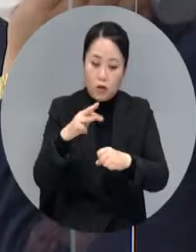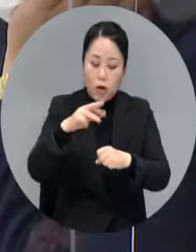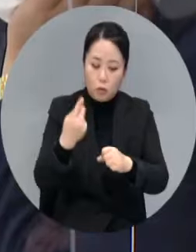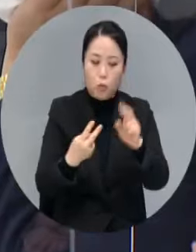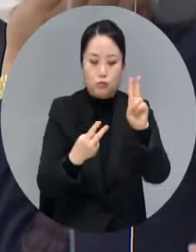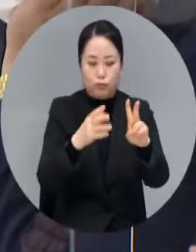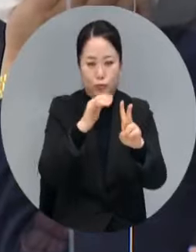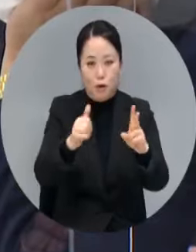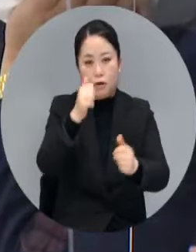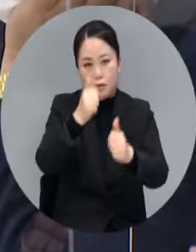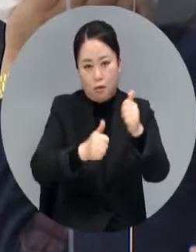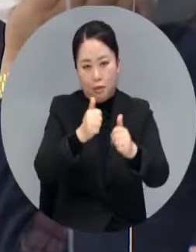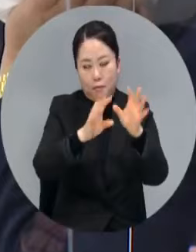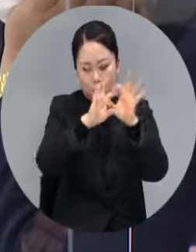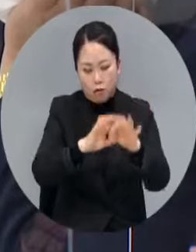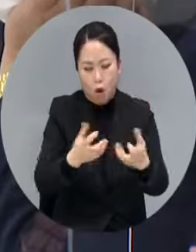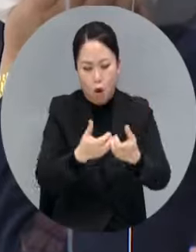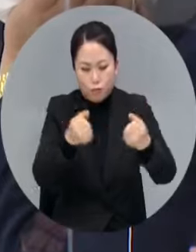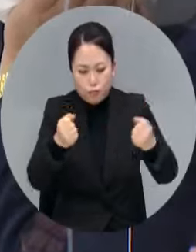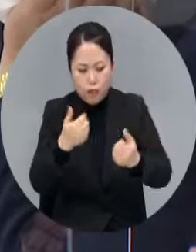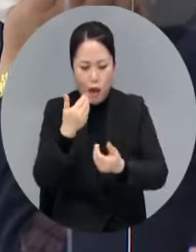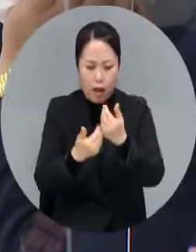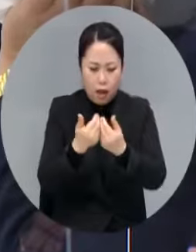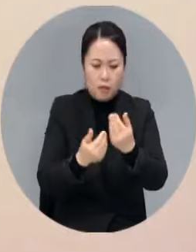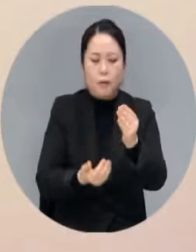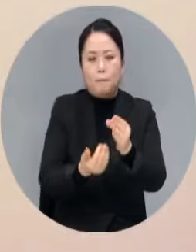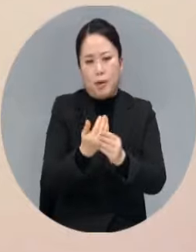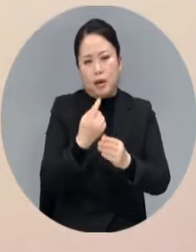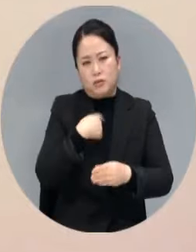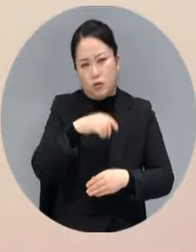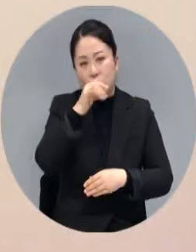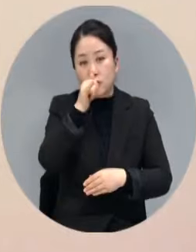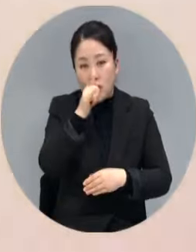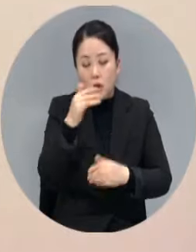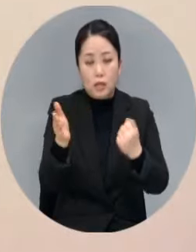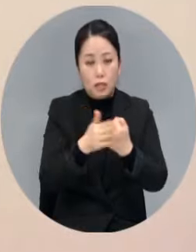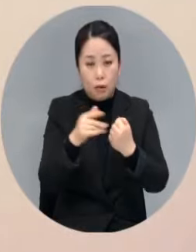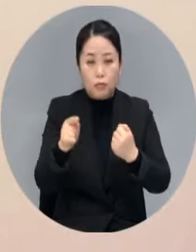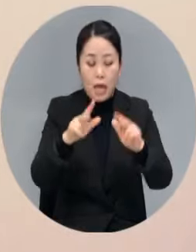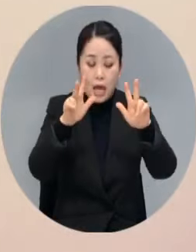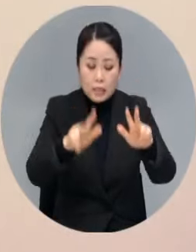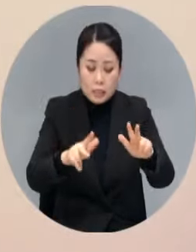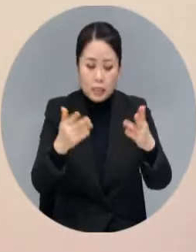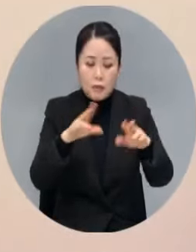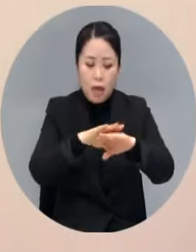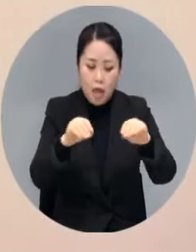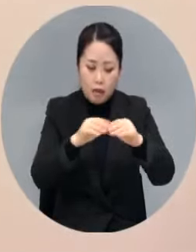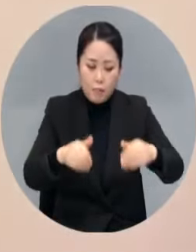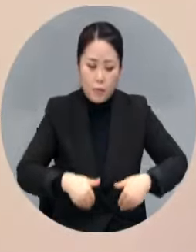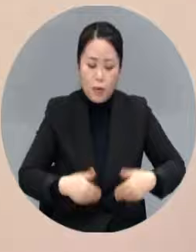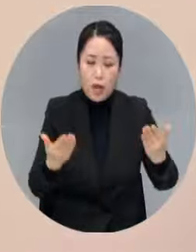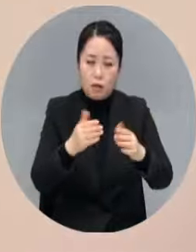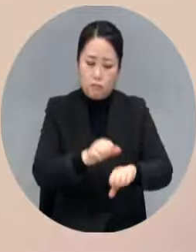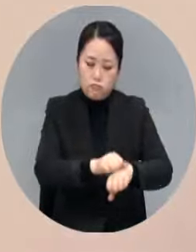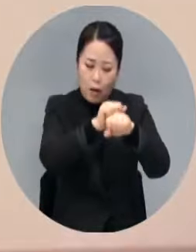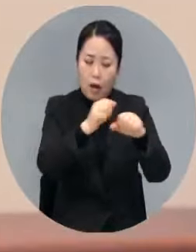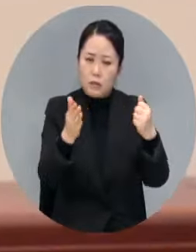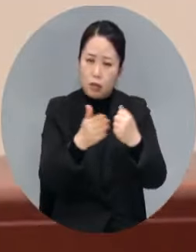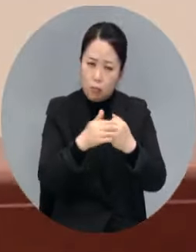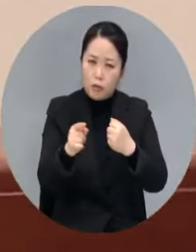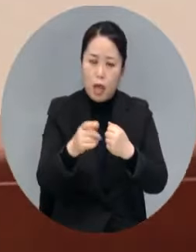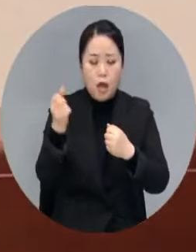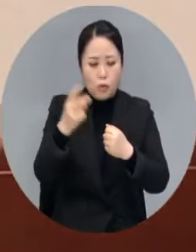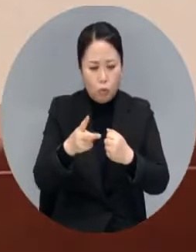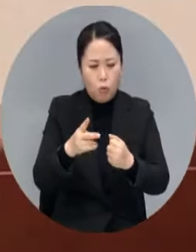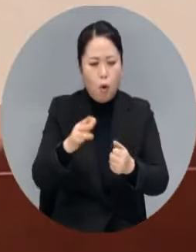지역 상공인들 사이에 분열과 갈등을 빚은 바 있습니다. 때문에 지역 현안이 산적한 상황에서 부산 상임회장 선거가